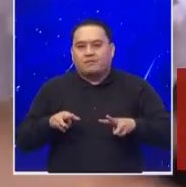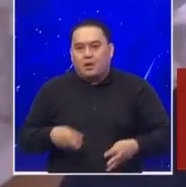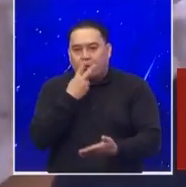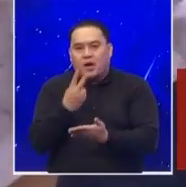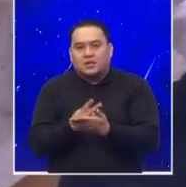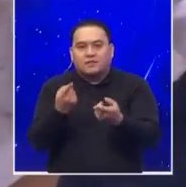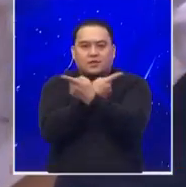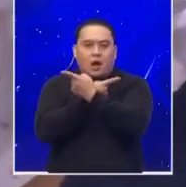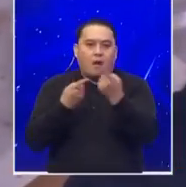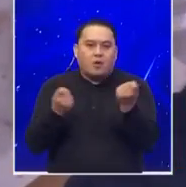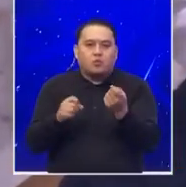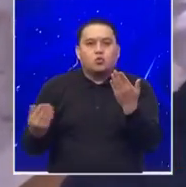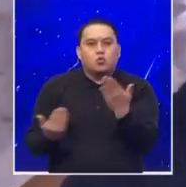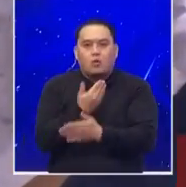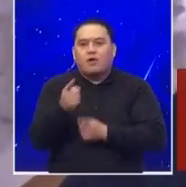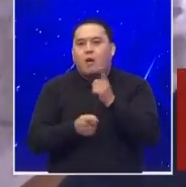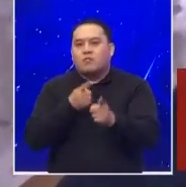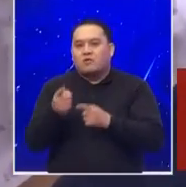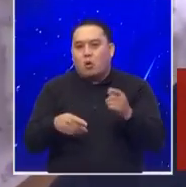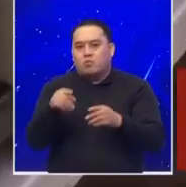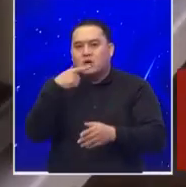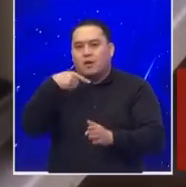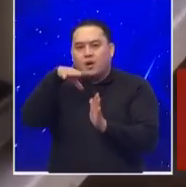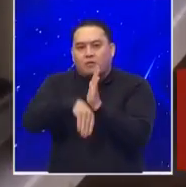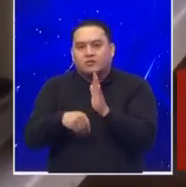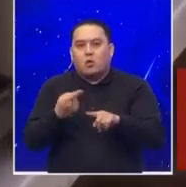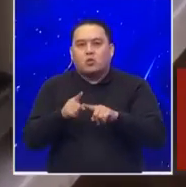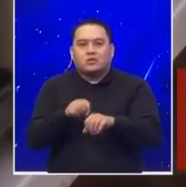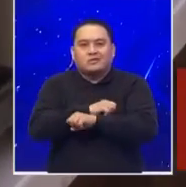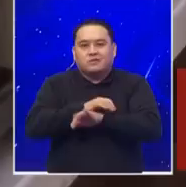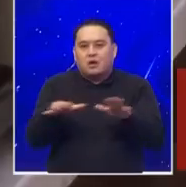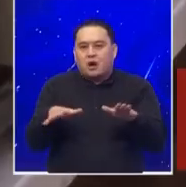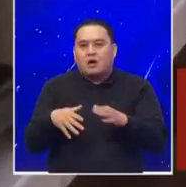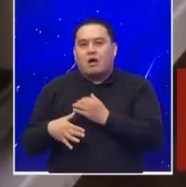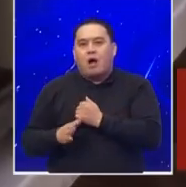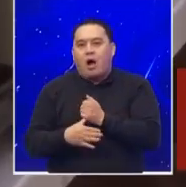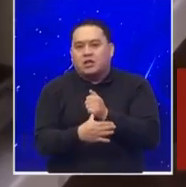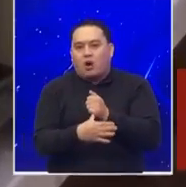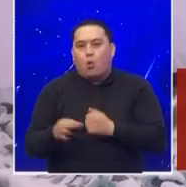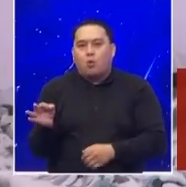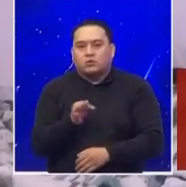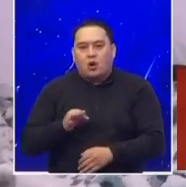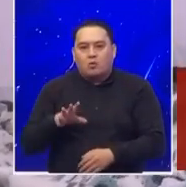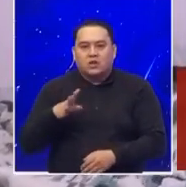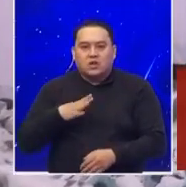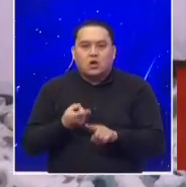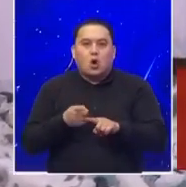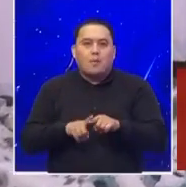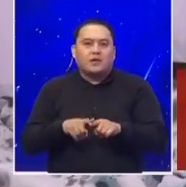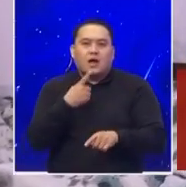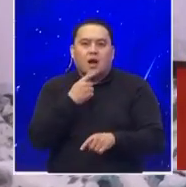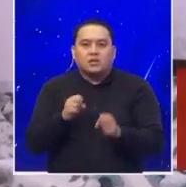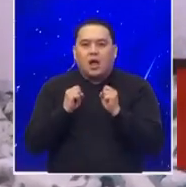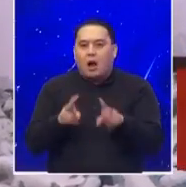Минздрав. Согласно обновленным данным, в красную зону по темпам распространения коронавируса вошла Атырауская область.